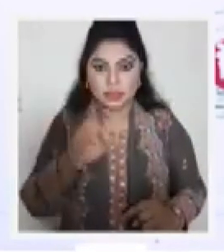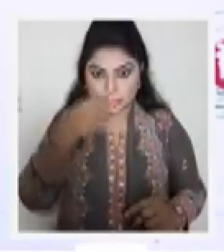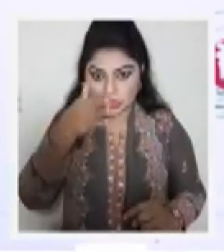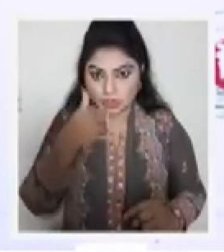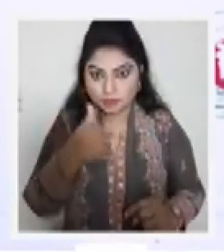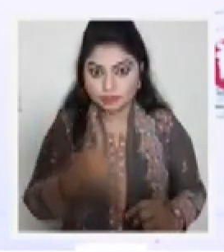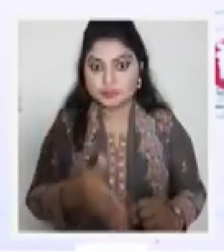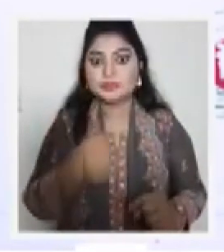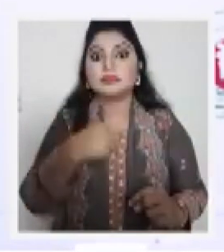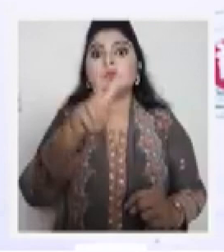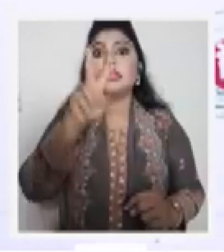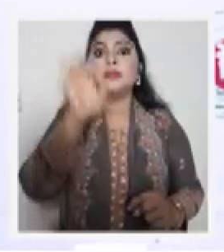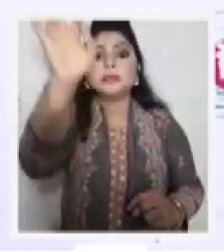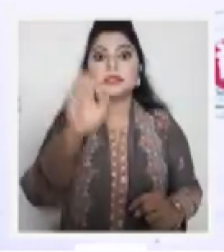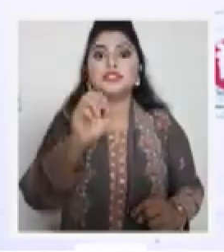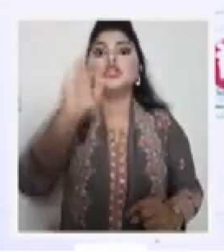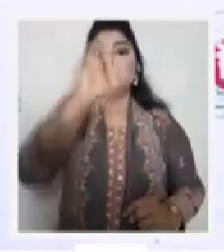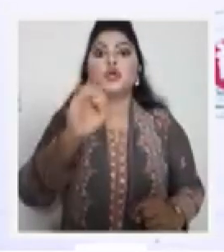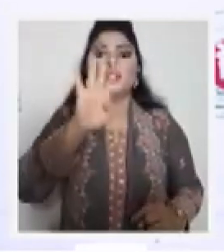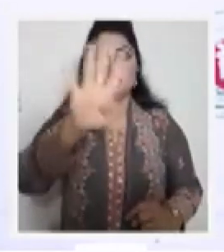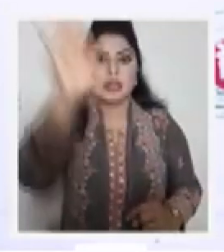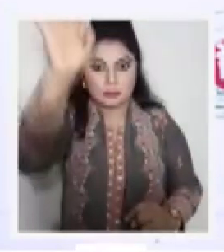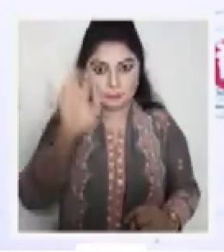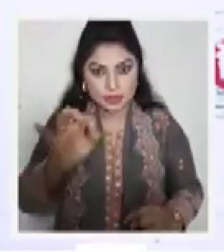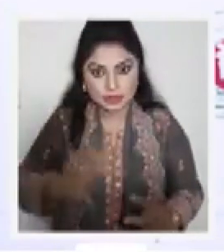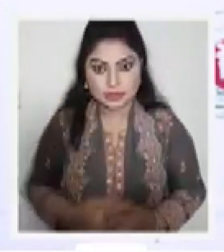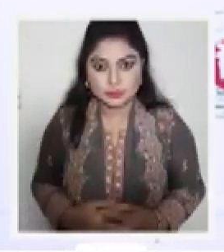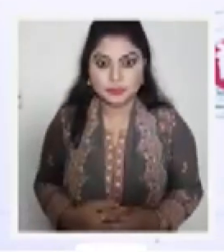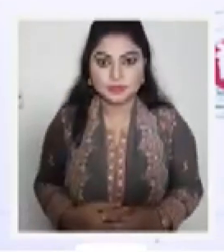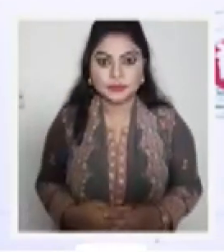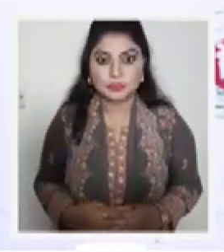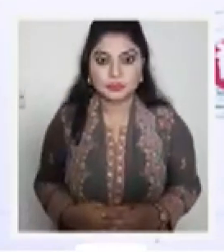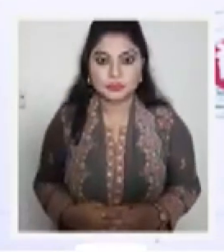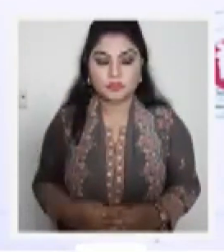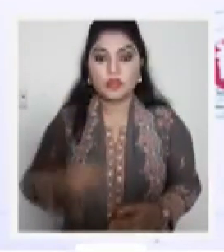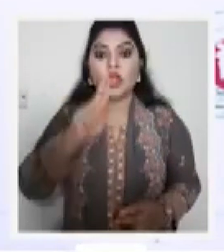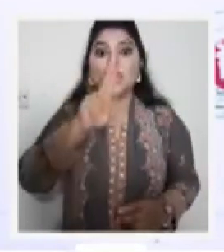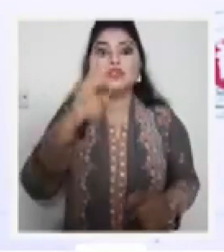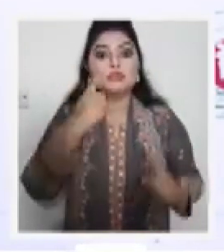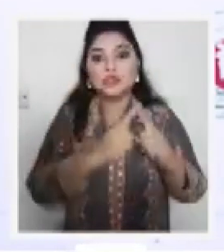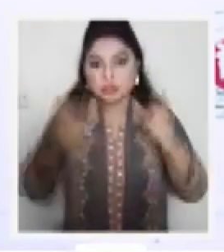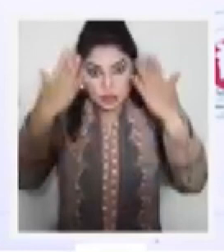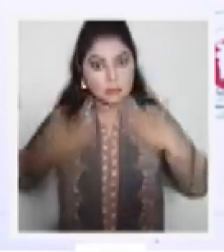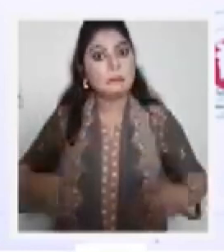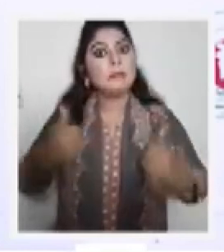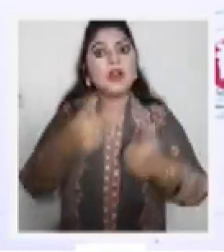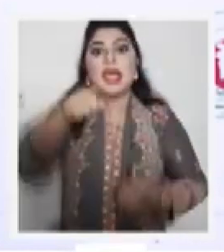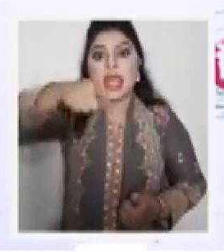2,18,658 জন। 24 ঘন্টায় শনাক্তের হার 21.19% এবং এ পর্যন্ত শনাক্তের